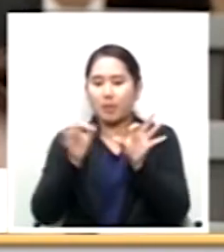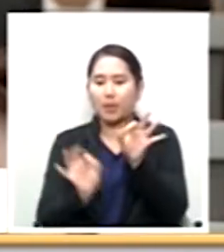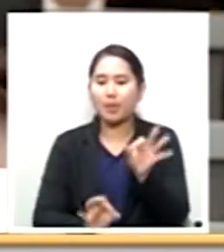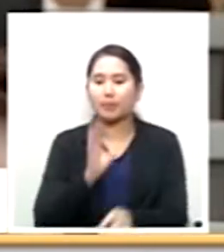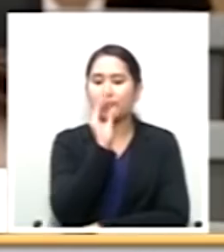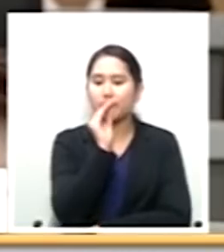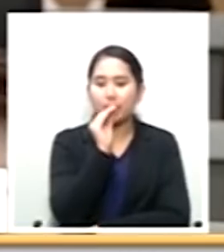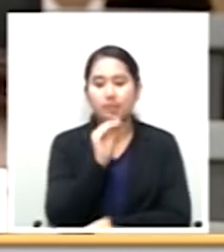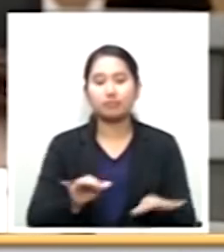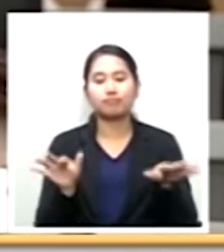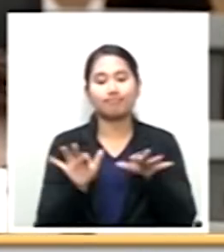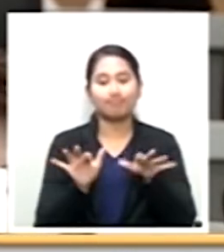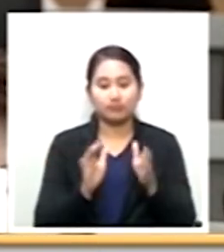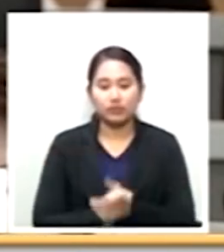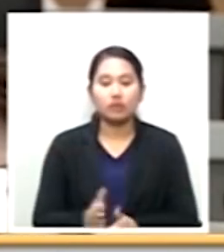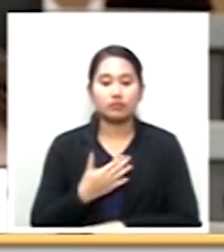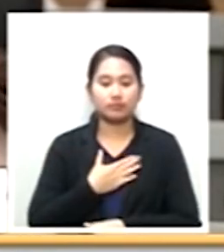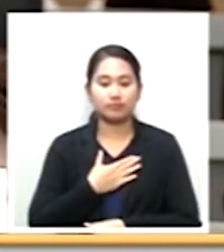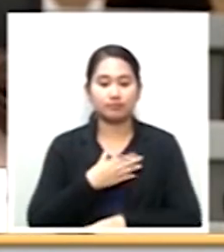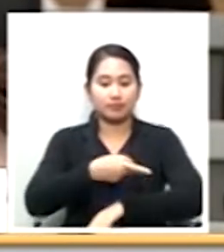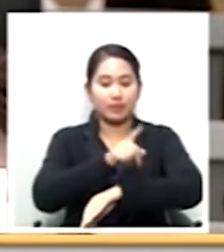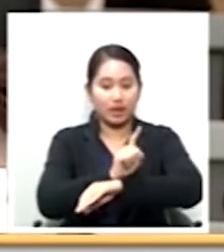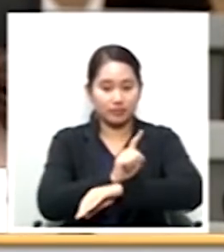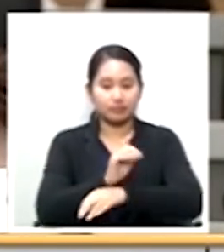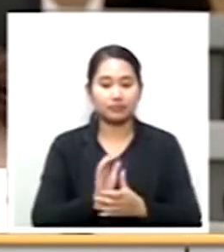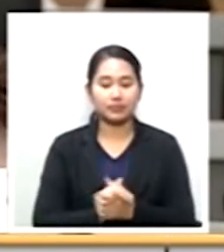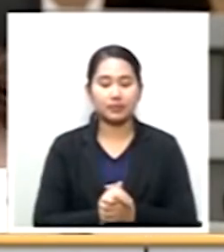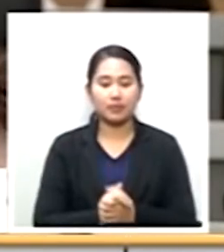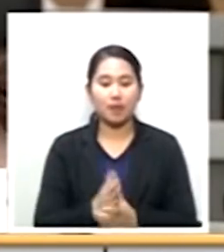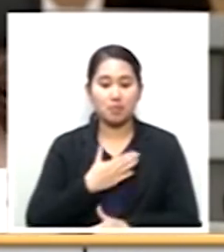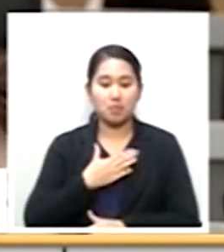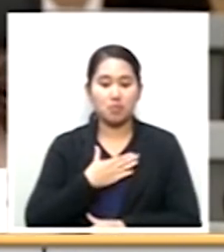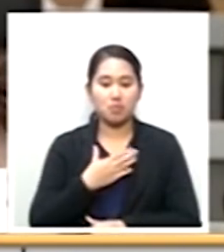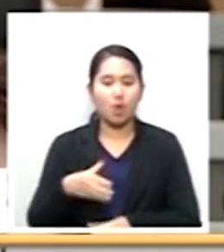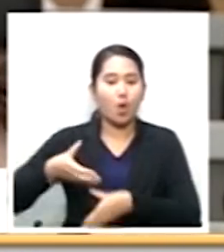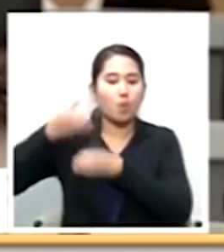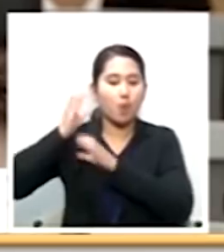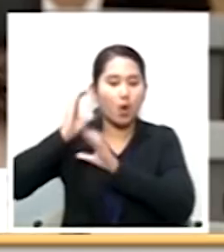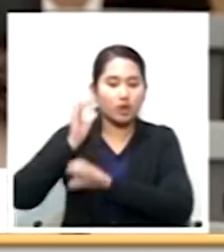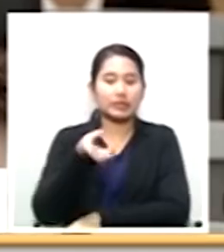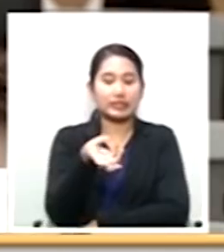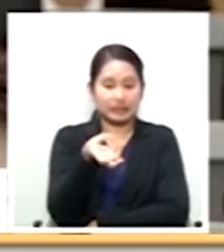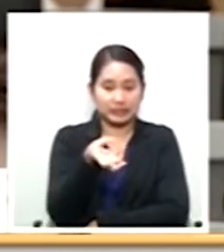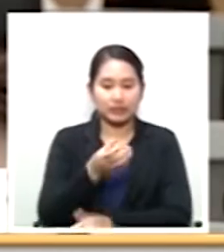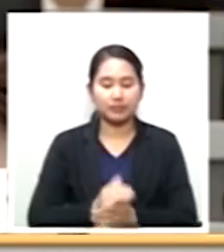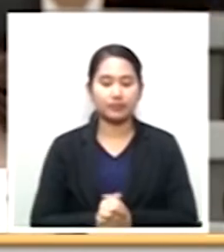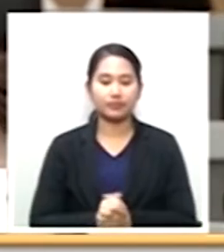านั้นท่านประธานครับผมขออนุญาตเท้าความย้อนกลับไปเล็กน้อยครับ